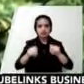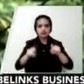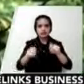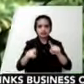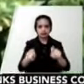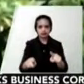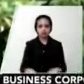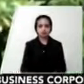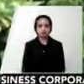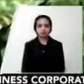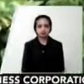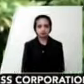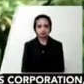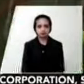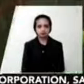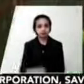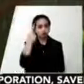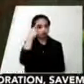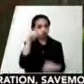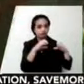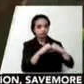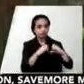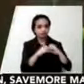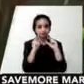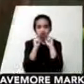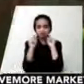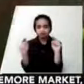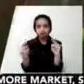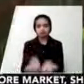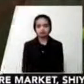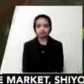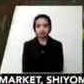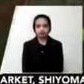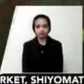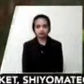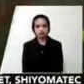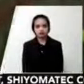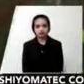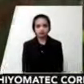Para sa GMA Integrated News, Rafi Tima, nakatutok, 24 oras.